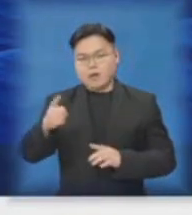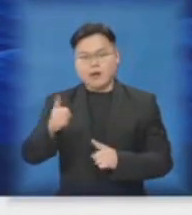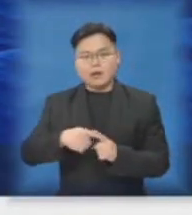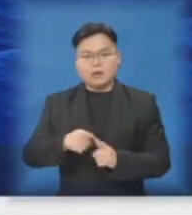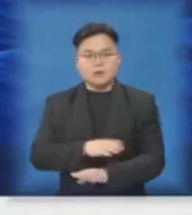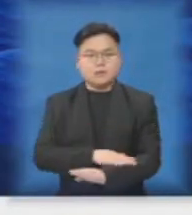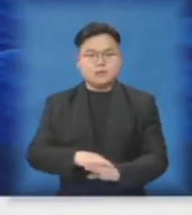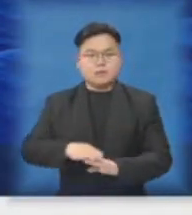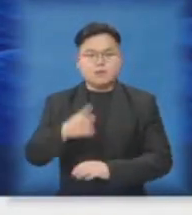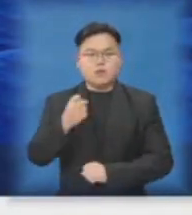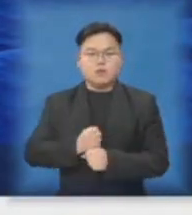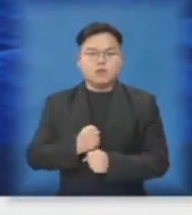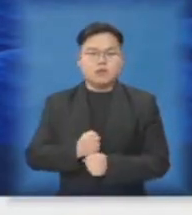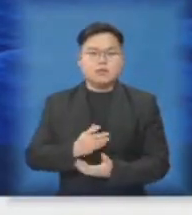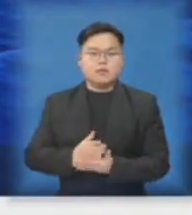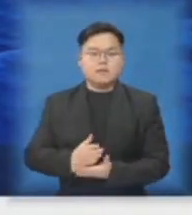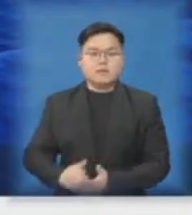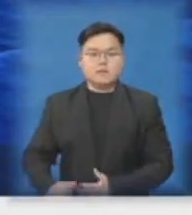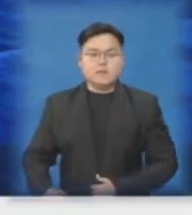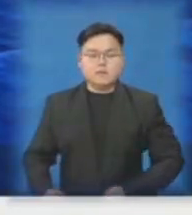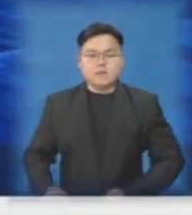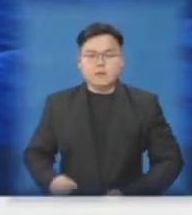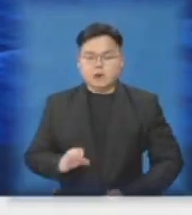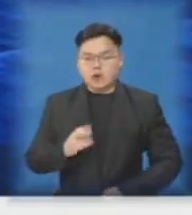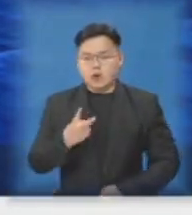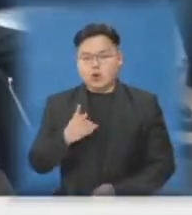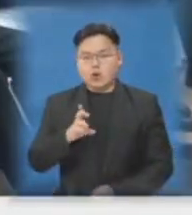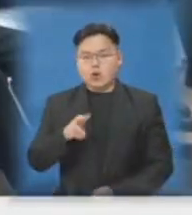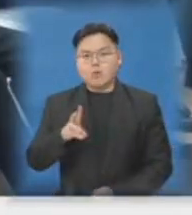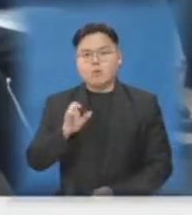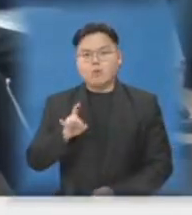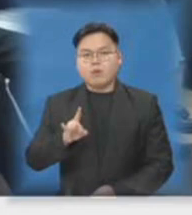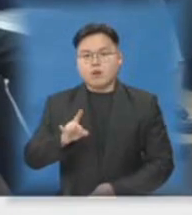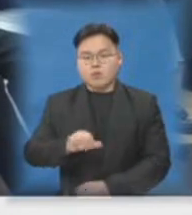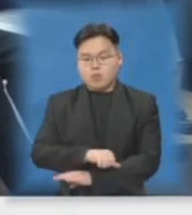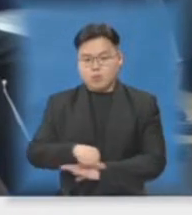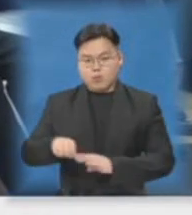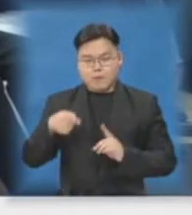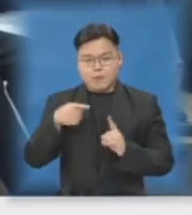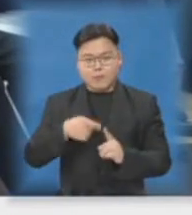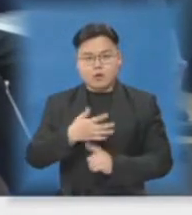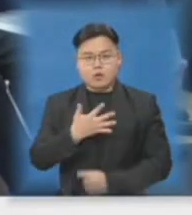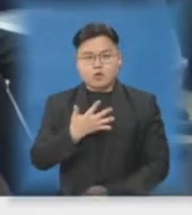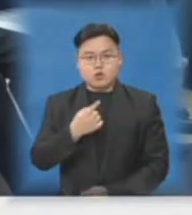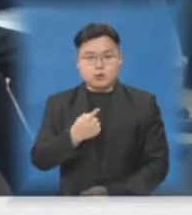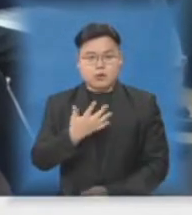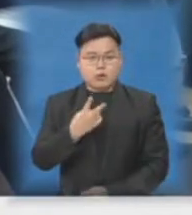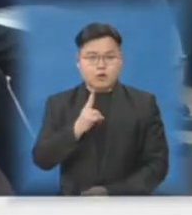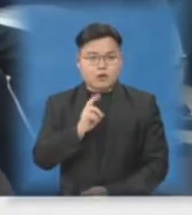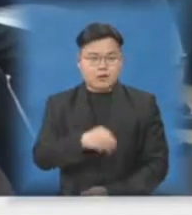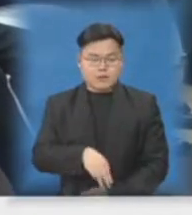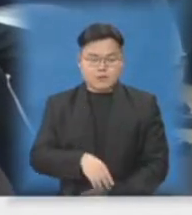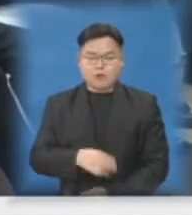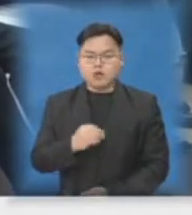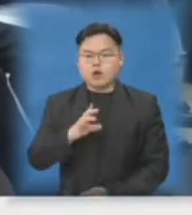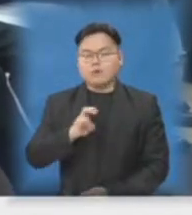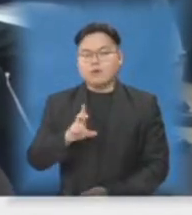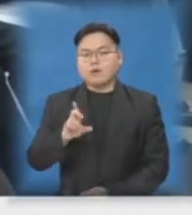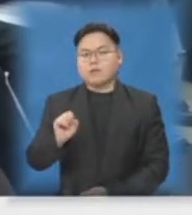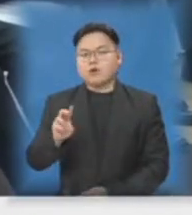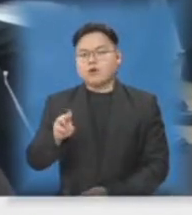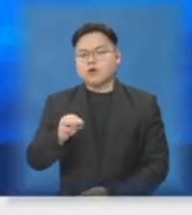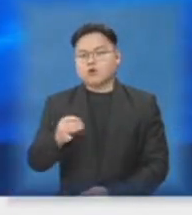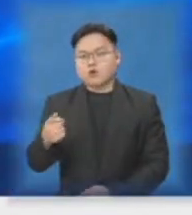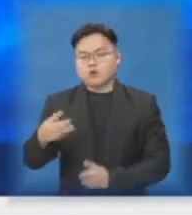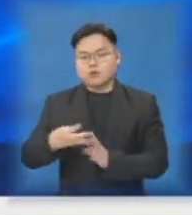төсөл тус тус хэрэгжиж байна. Мөн Сүмбэр бомб чиглэлийн 152 км, Чайвалсан Баяуул Өвшө чиглэлийн 198 км автсамын